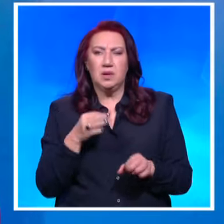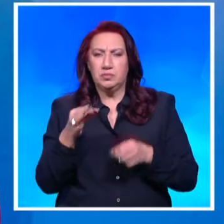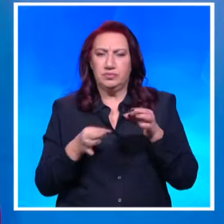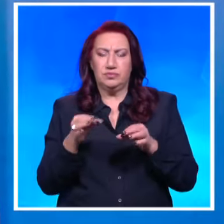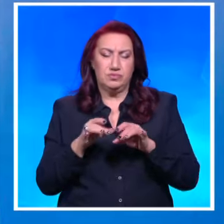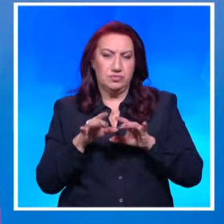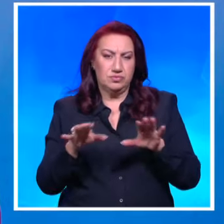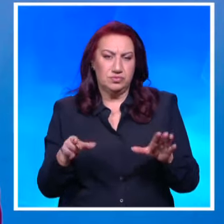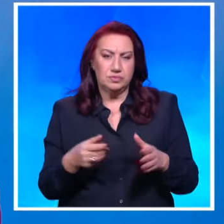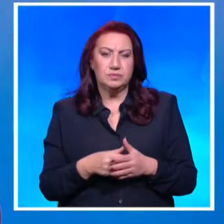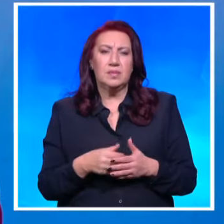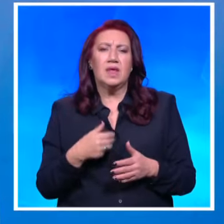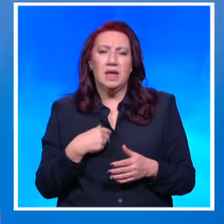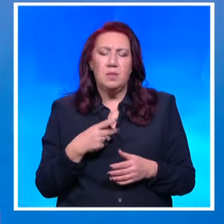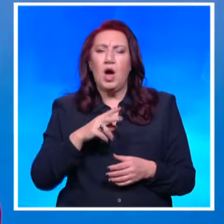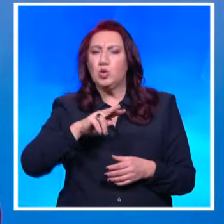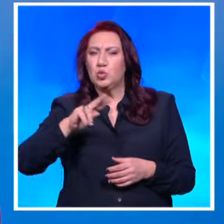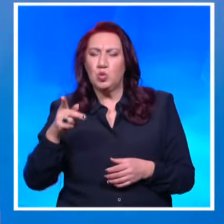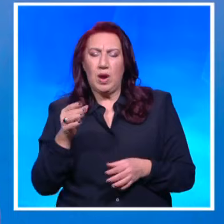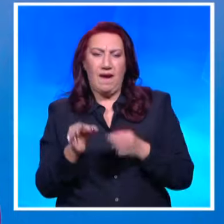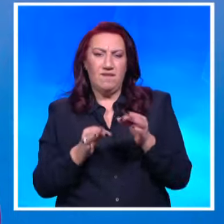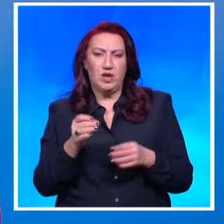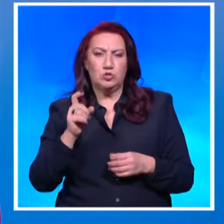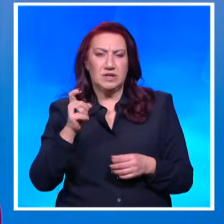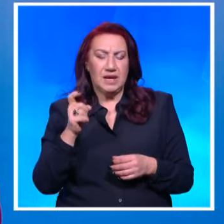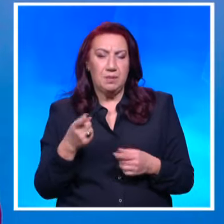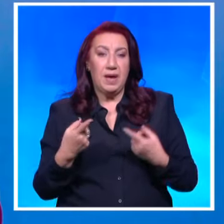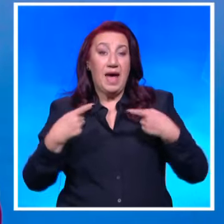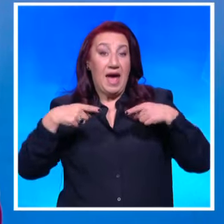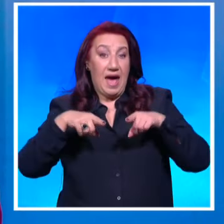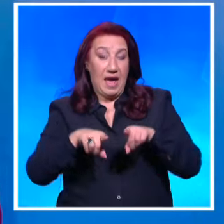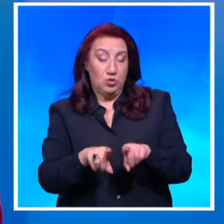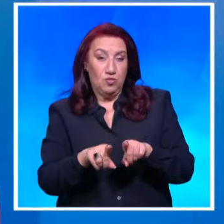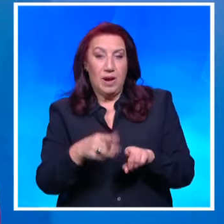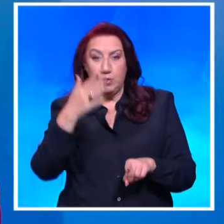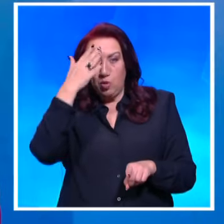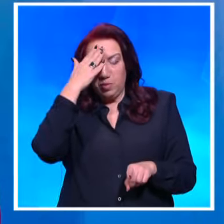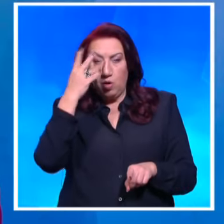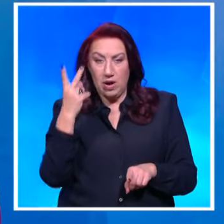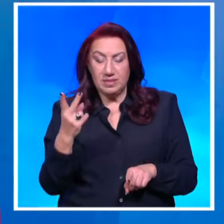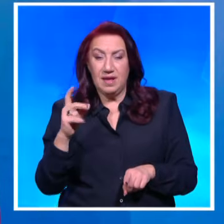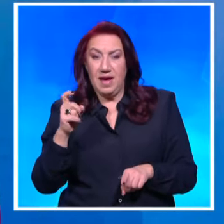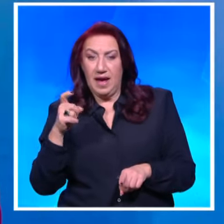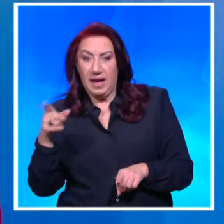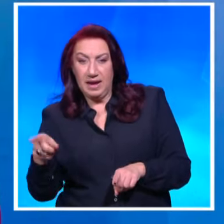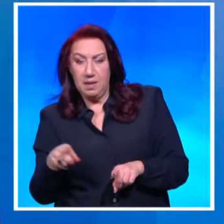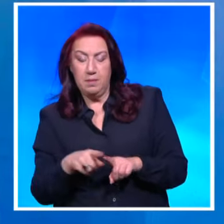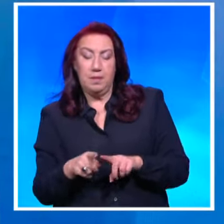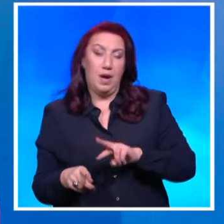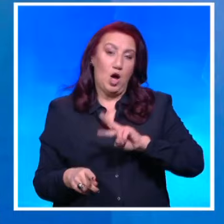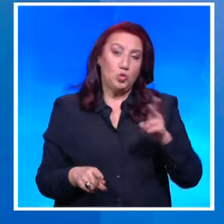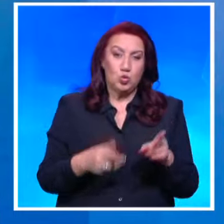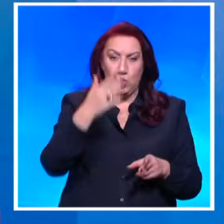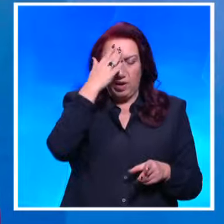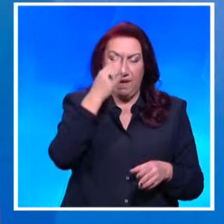респираторно-синцитиалния вирус и грипа, ако едновременно бъде заразени гостоприемниците с двата вируса, грипа ще потисне респираторно-синцитиалния,